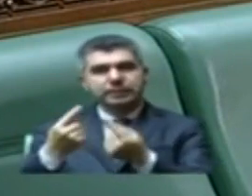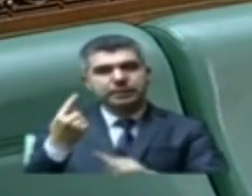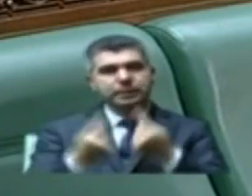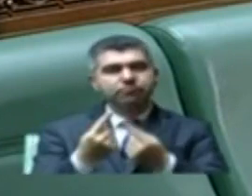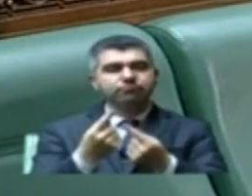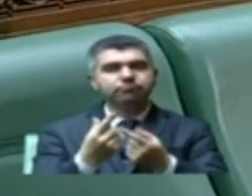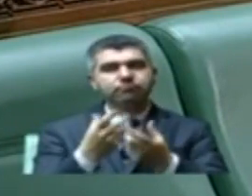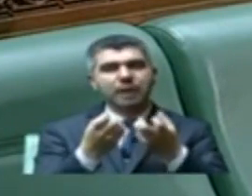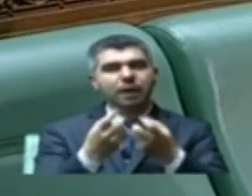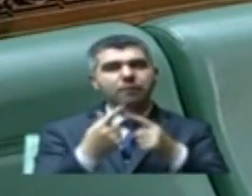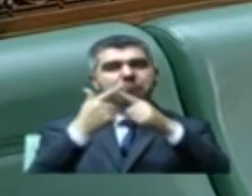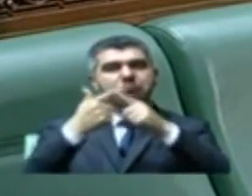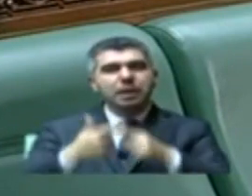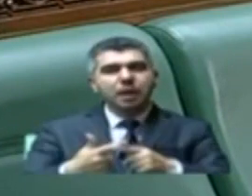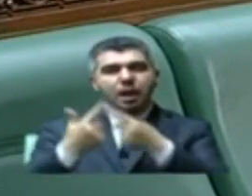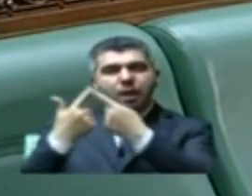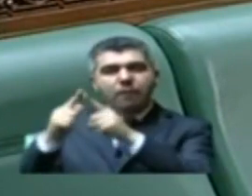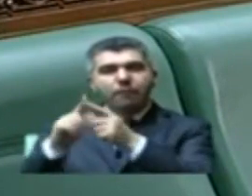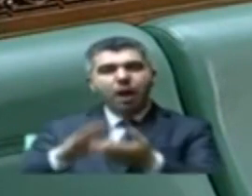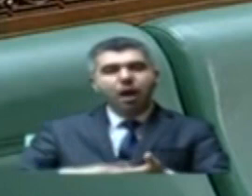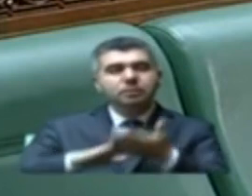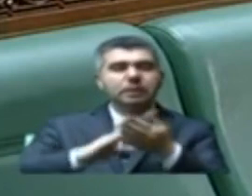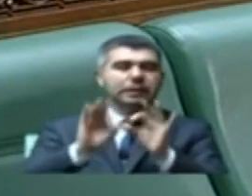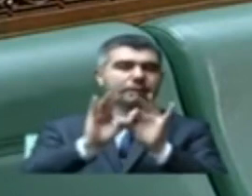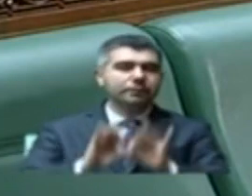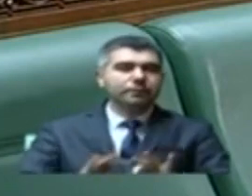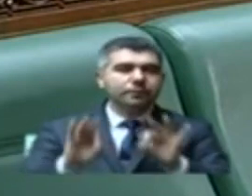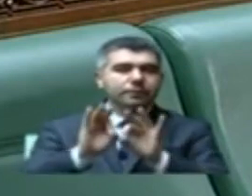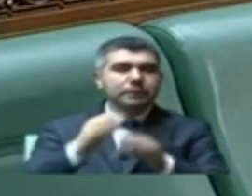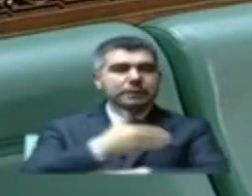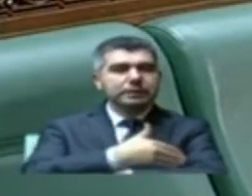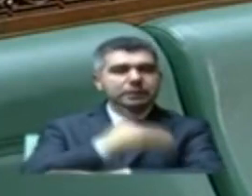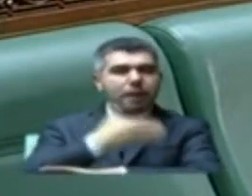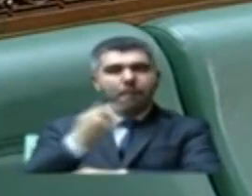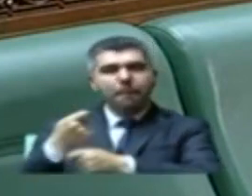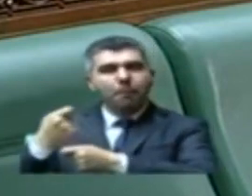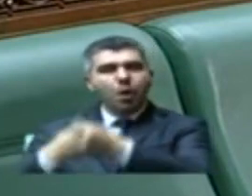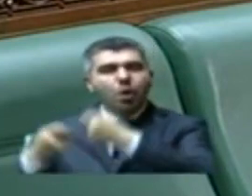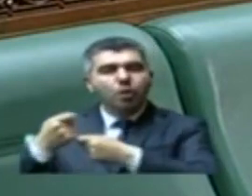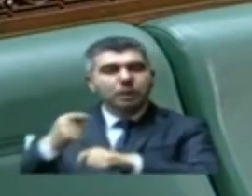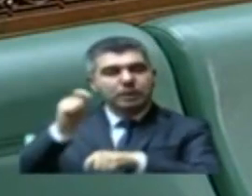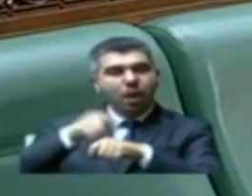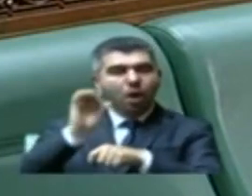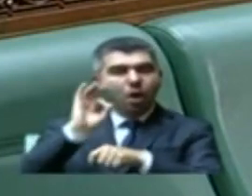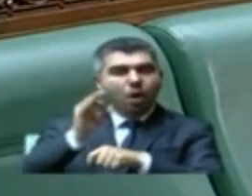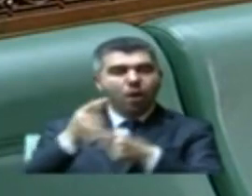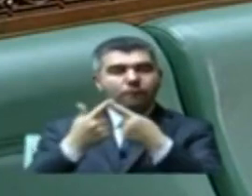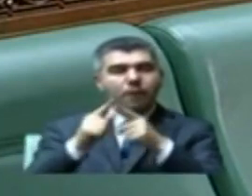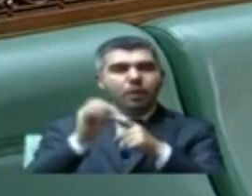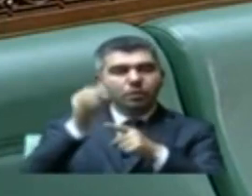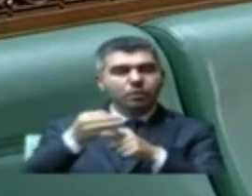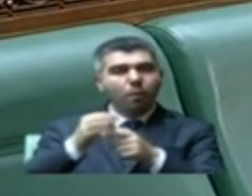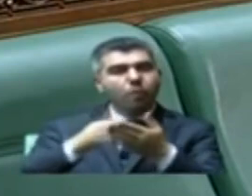ينقصهم التمويل كيفاش يدخلوا كيفاش يسهل لهم، ينقصهم التصدير ديال المواد ديالهم، وهذا كله لابد